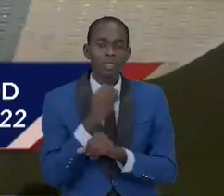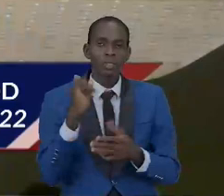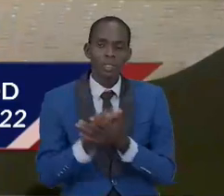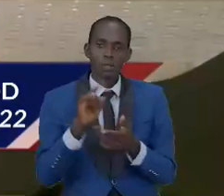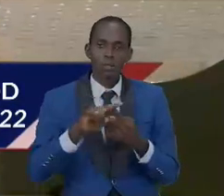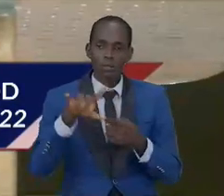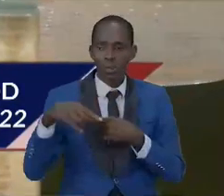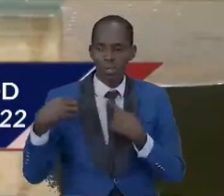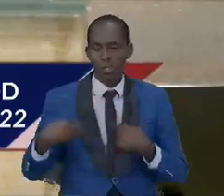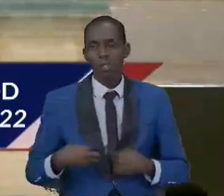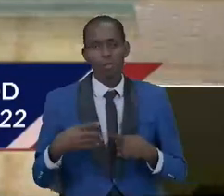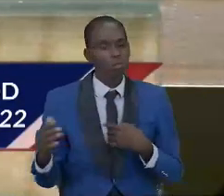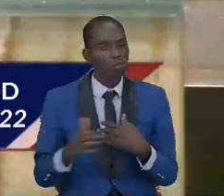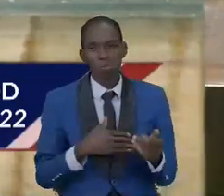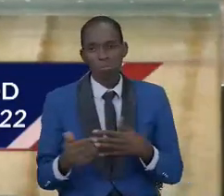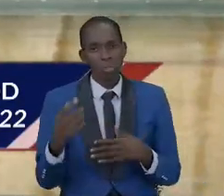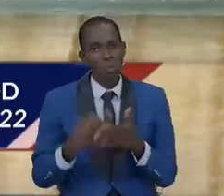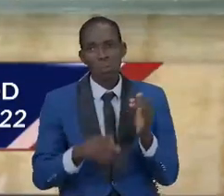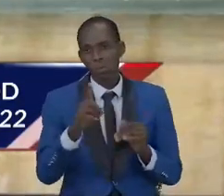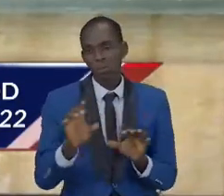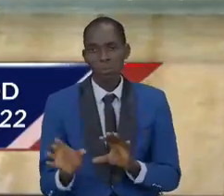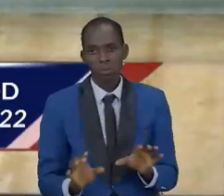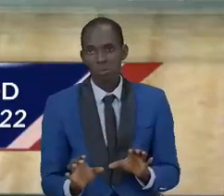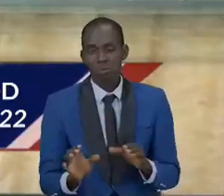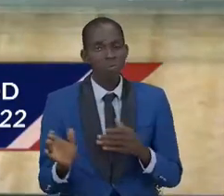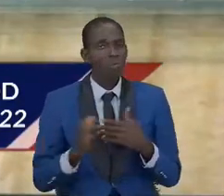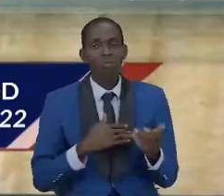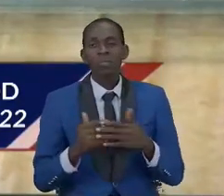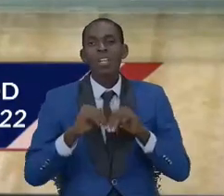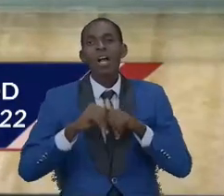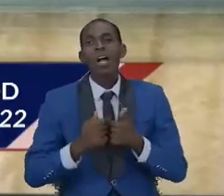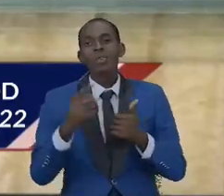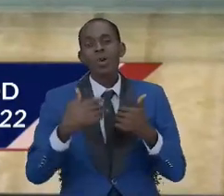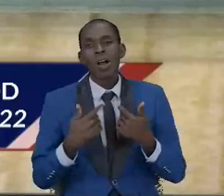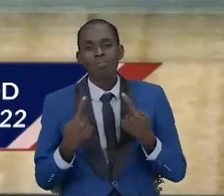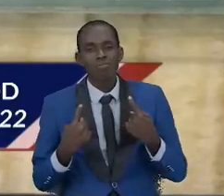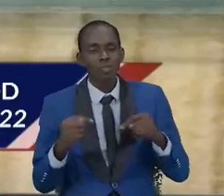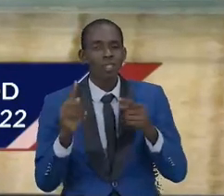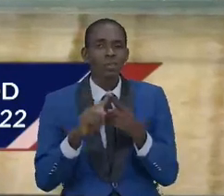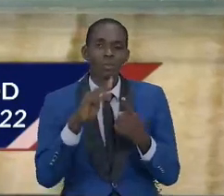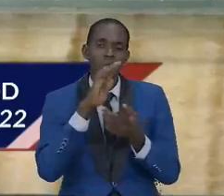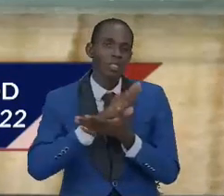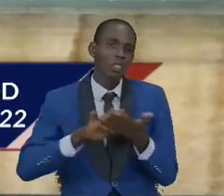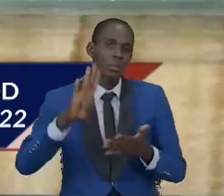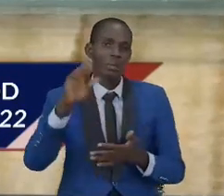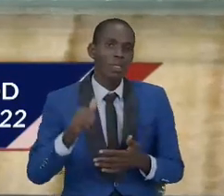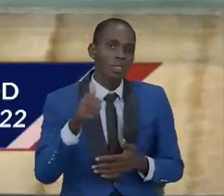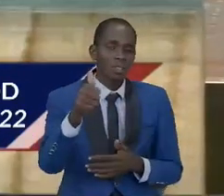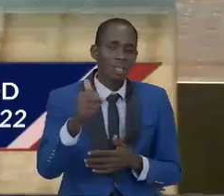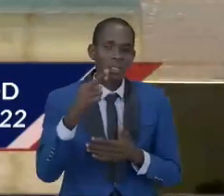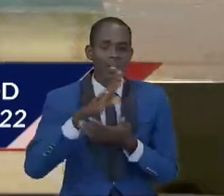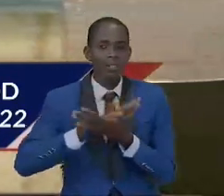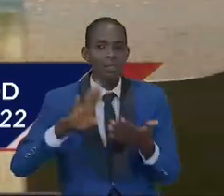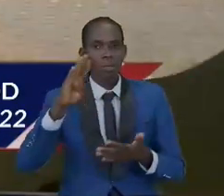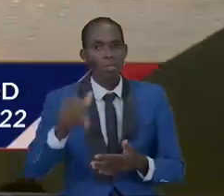prenez ceci à coeur peu importe ce que vous faites peu importe ce que vous essayez de vous laver vous-même vous essayez